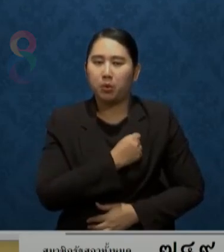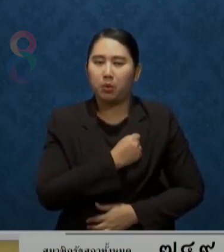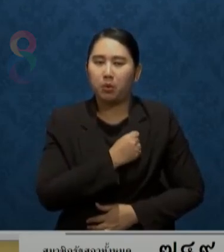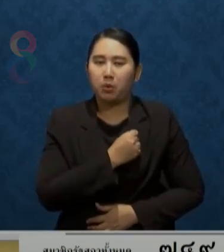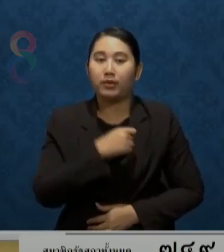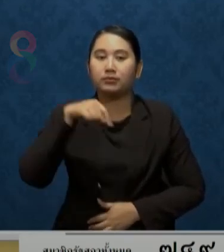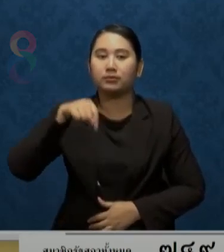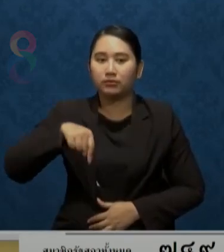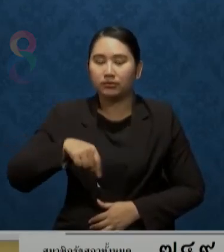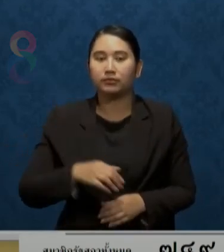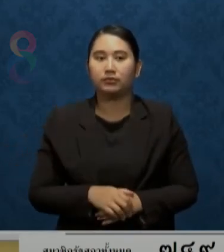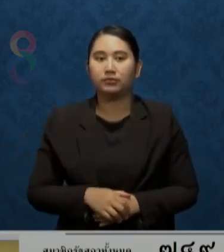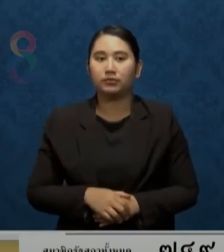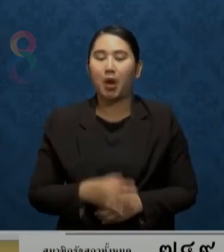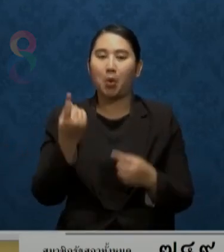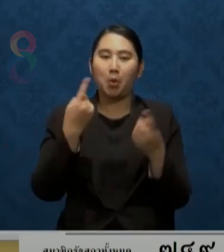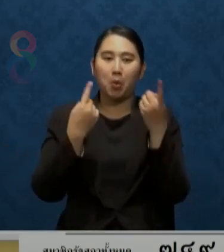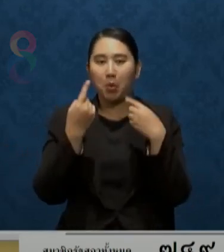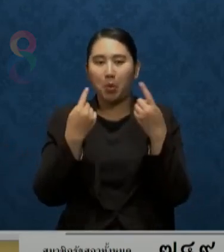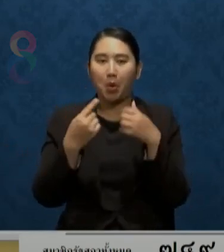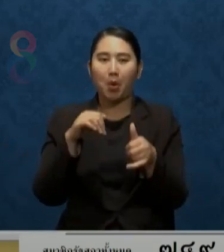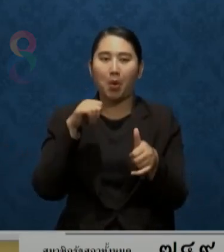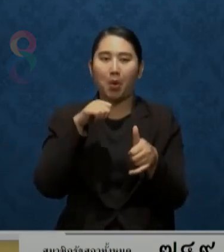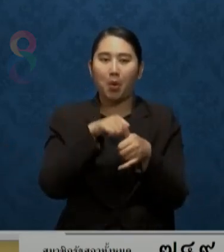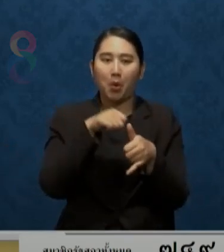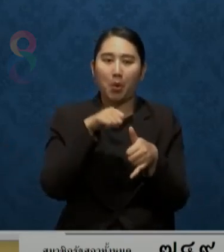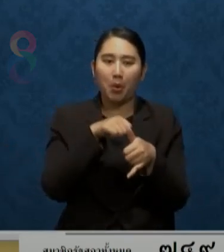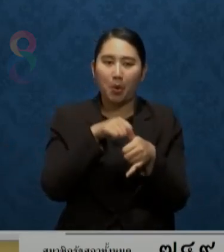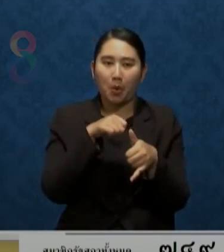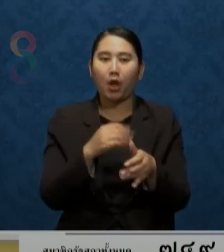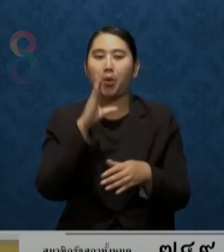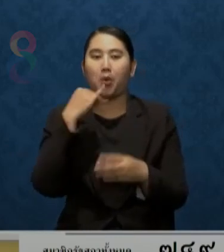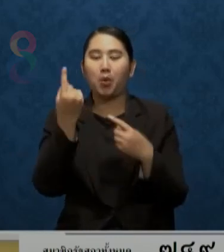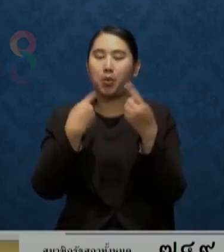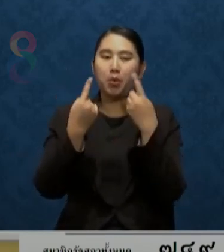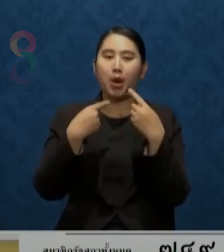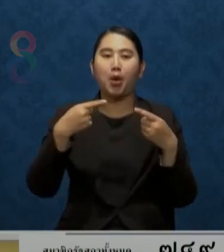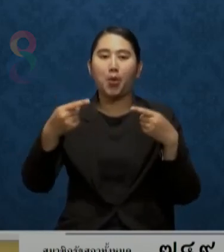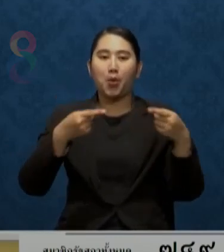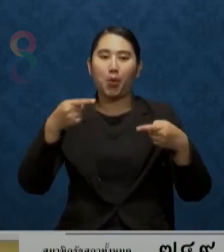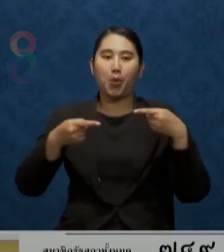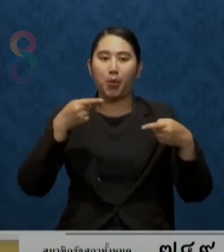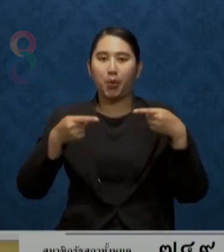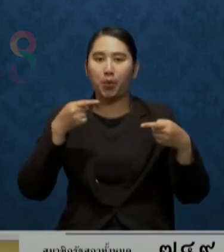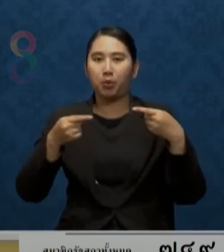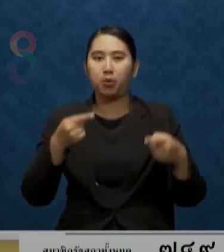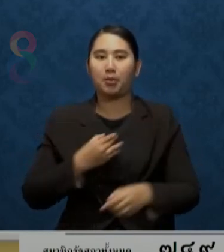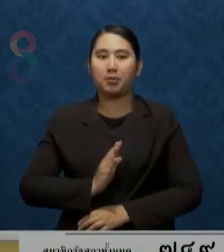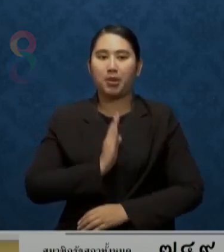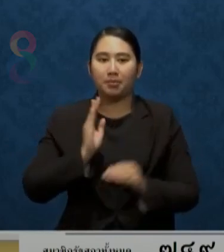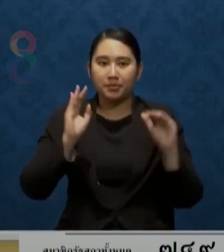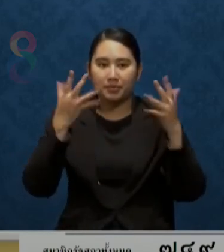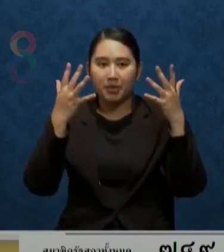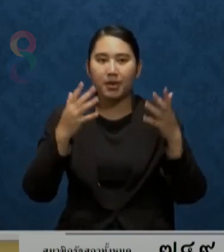แห่งนี้ด้วยเสียงกลด่าว่าพูดจาด่าทอเสียดสีไม่ให้เกียรติไม่เคารพยำเกร